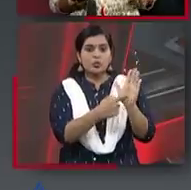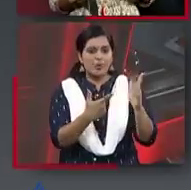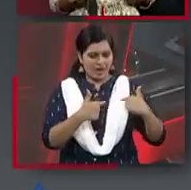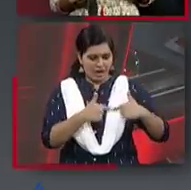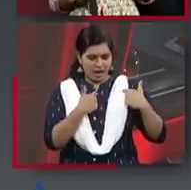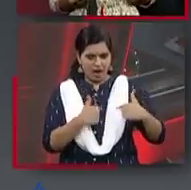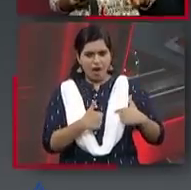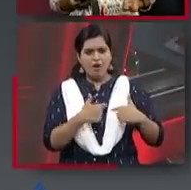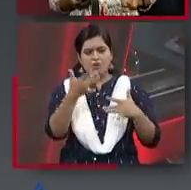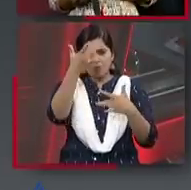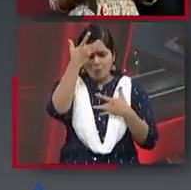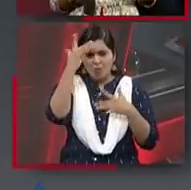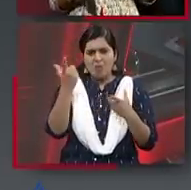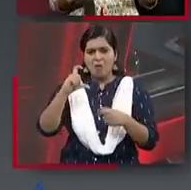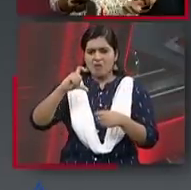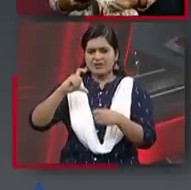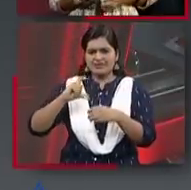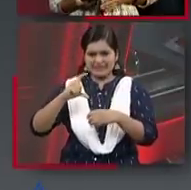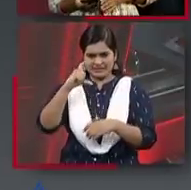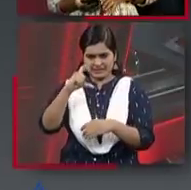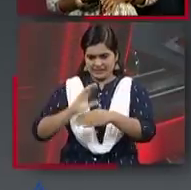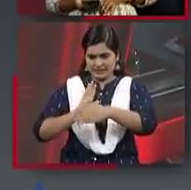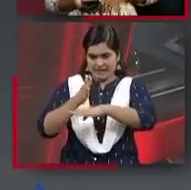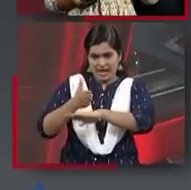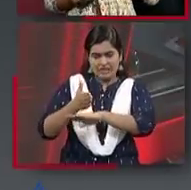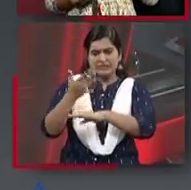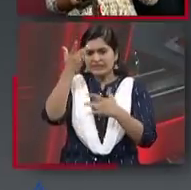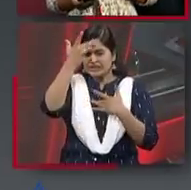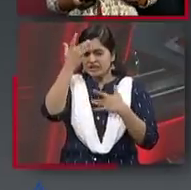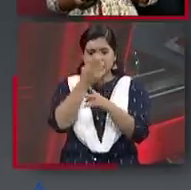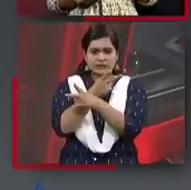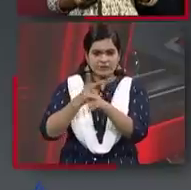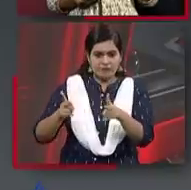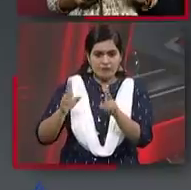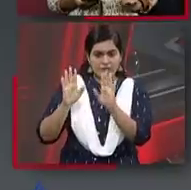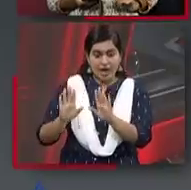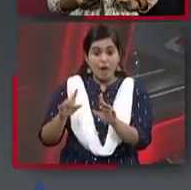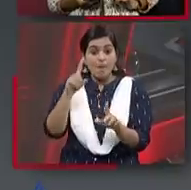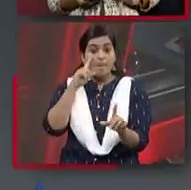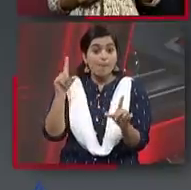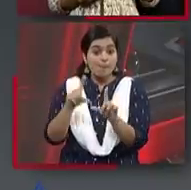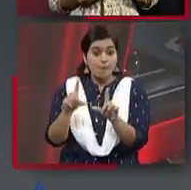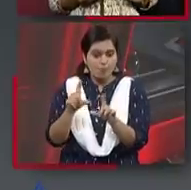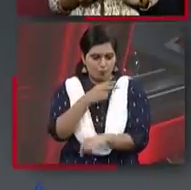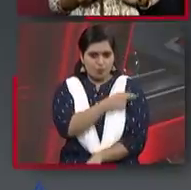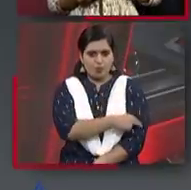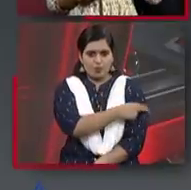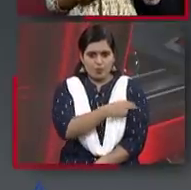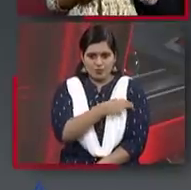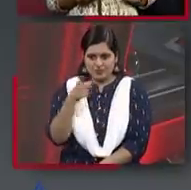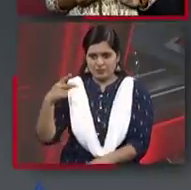ക്യാൻസർ അടക്കമുള്ള രോഗങ്ങൾ ഉണ്ട്, അല്ലെങ്കിൽ ഗുരുതര ആരോഗ്യ പ്രശ്നങ്ങൾ ഉണ്ട് എന്നുള്ളത് ഒരു ഡോക്ടറിന്റെ സർട്ടിഫിക്കറ്റ് എന്ന് കരുതിയിരിക്കണം. ഇതെല്ലാം അടക്കം